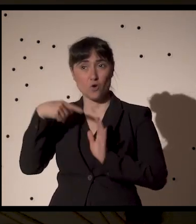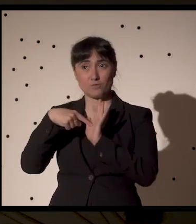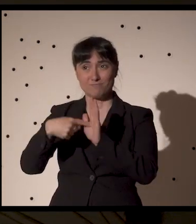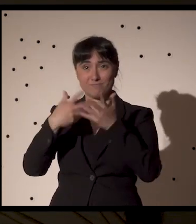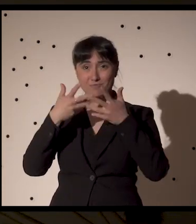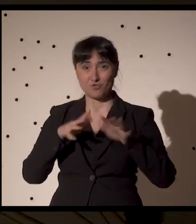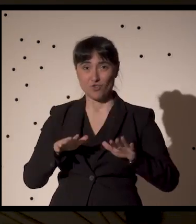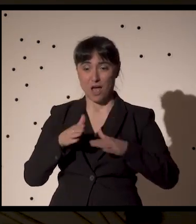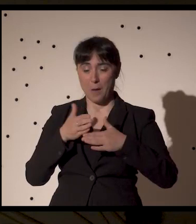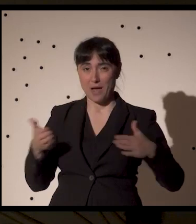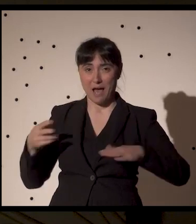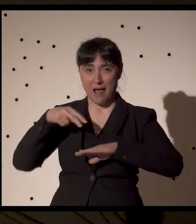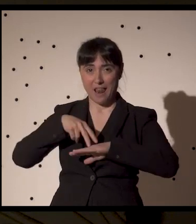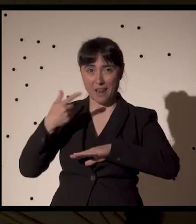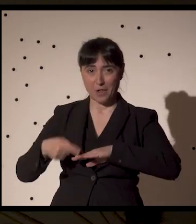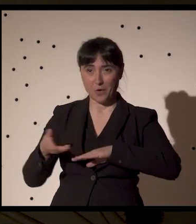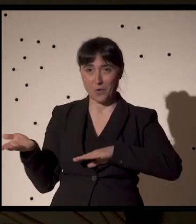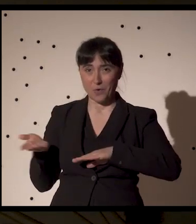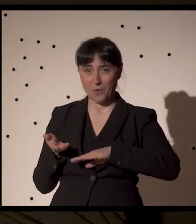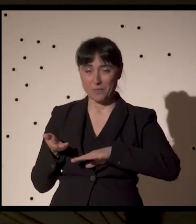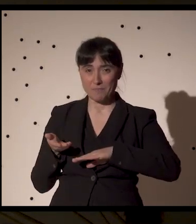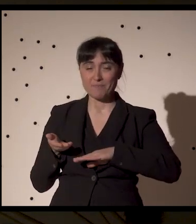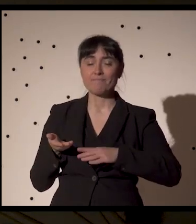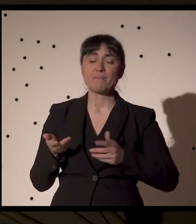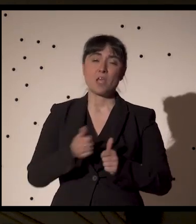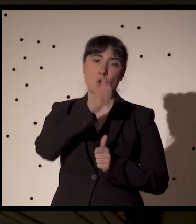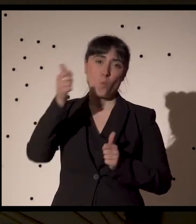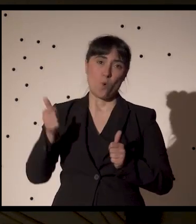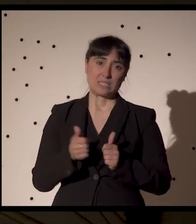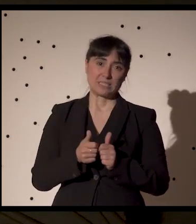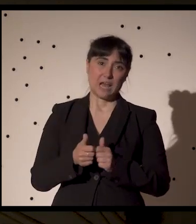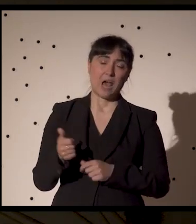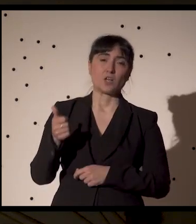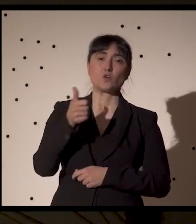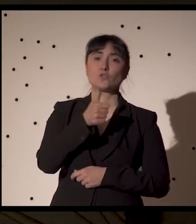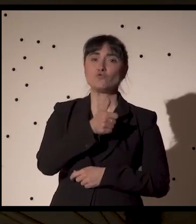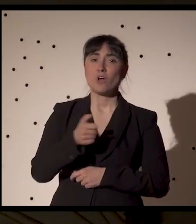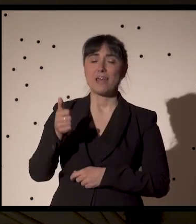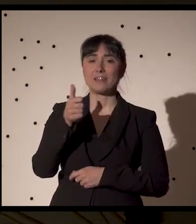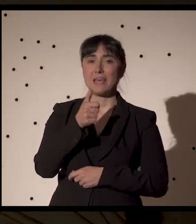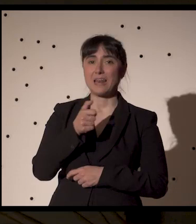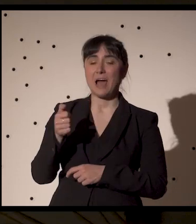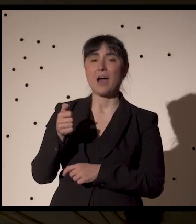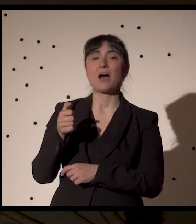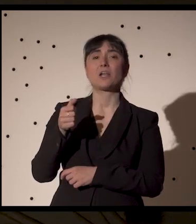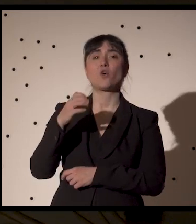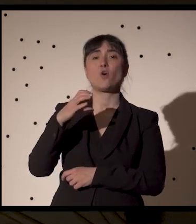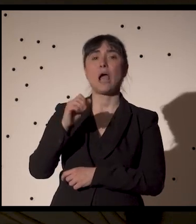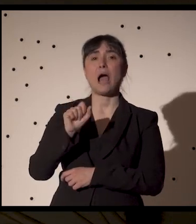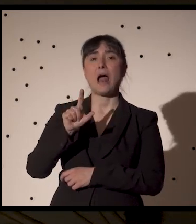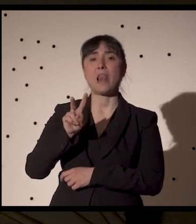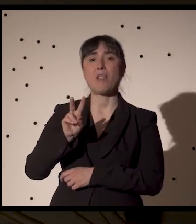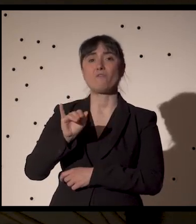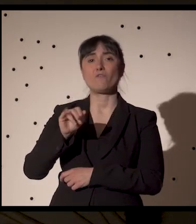siamo nel nell'anno Anniversario del Centenario di Calvino Tra l'altro il Centenario di Calvino cadrà esattamente proprio il